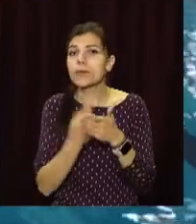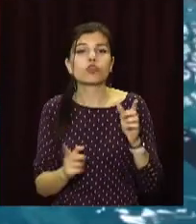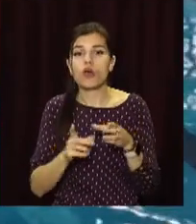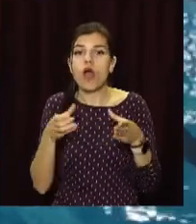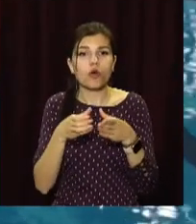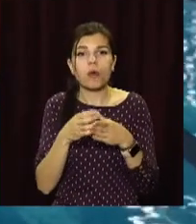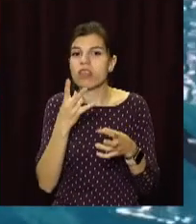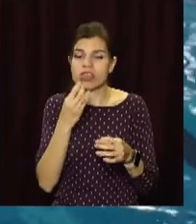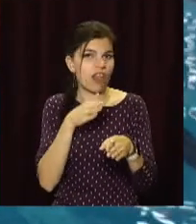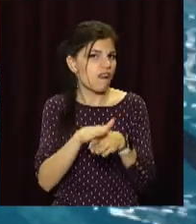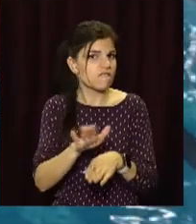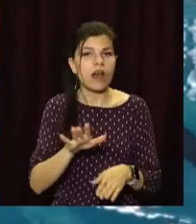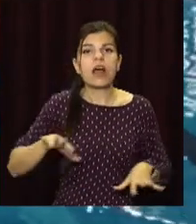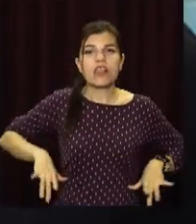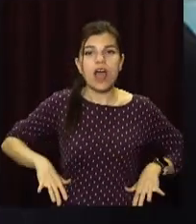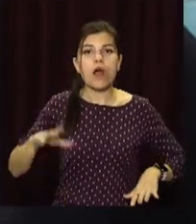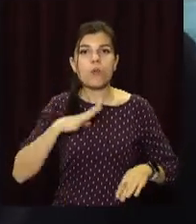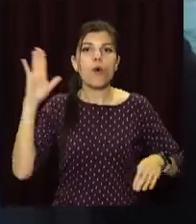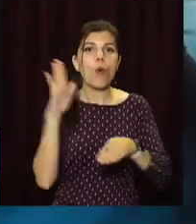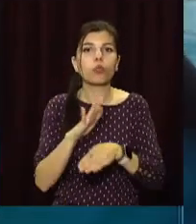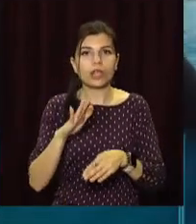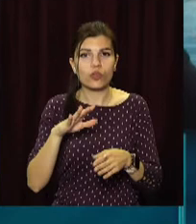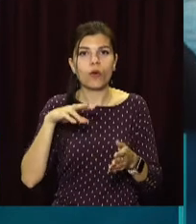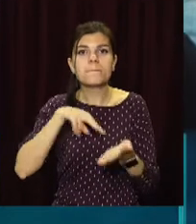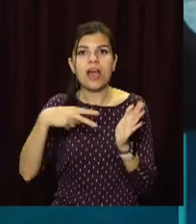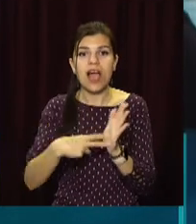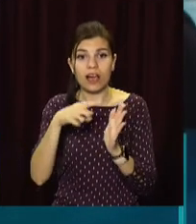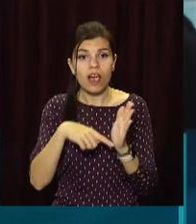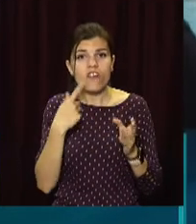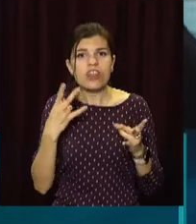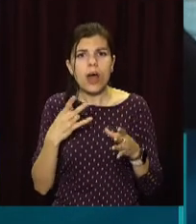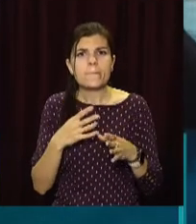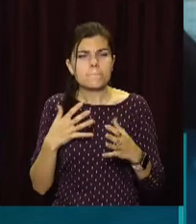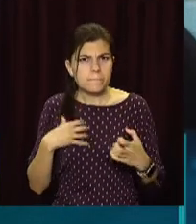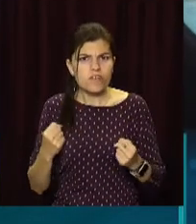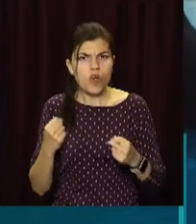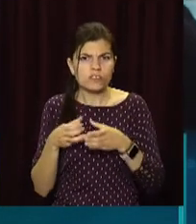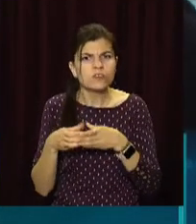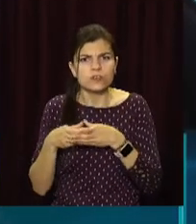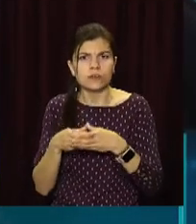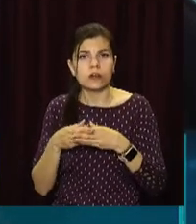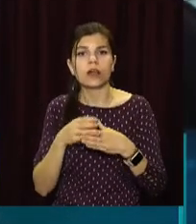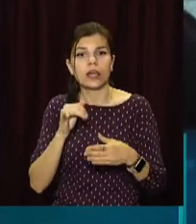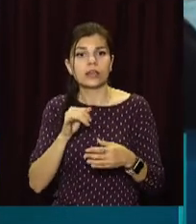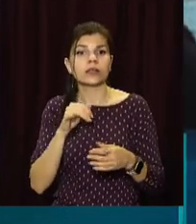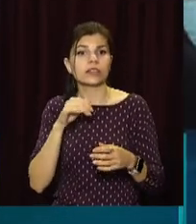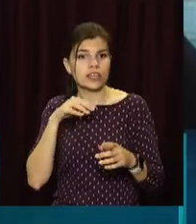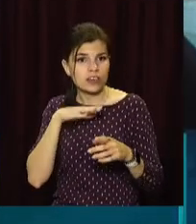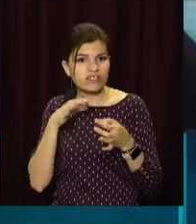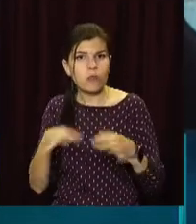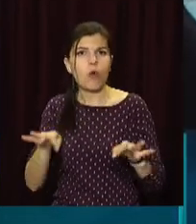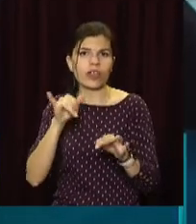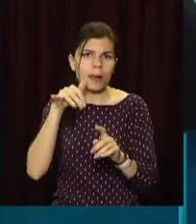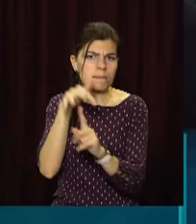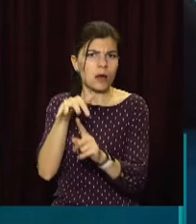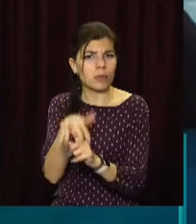не виконала всі тренерські вказівки. Установка була, щоб грати плотно, заробляти свободний в атаці і пробивати,